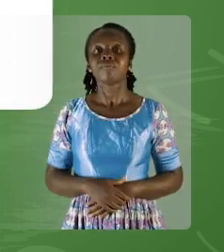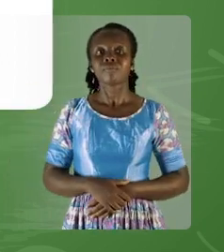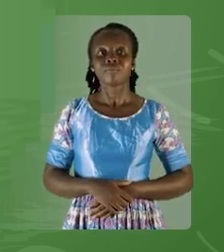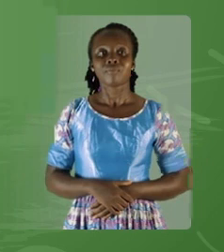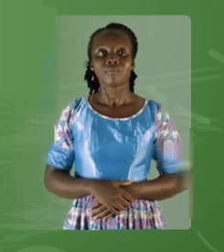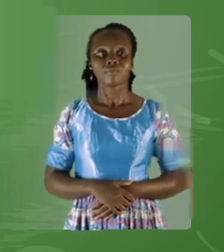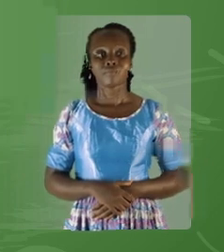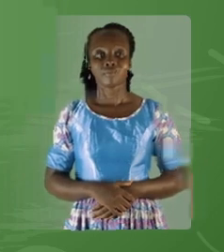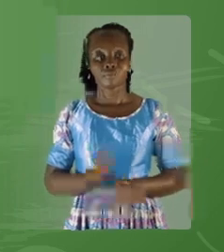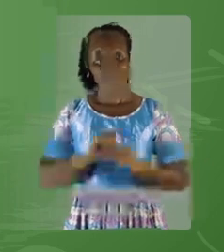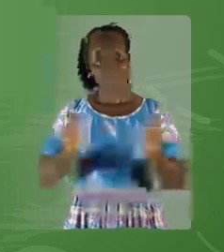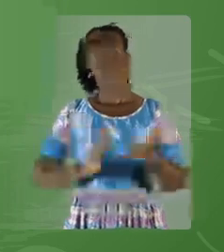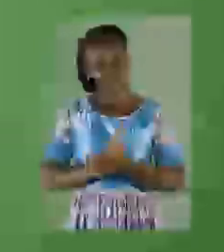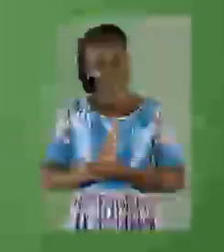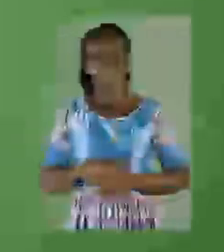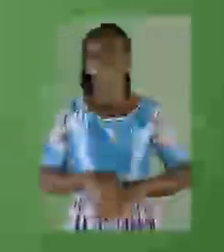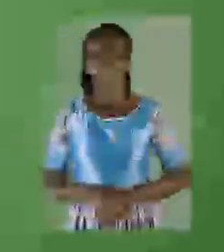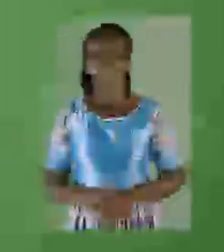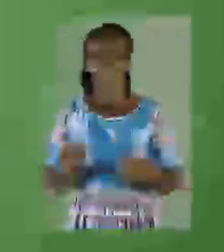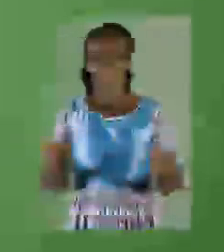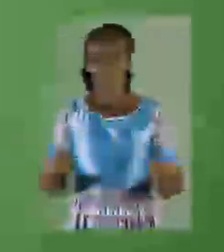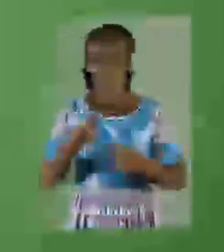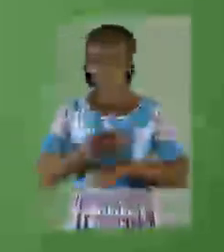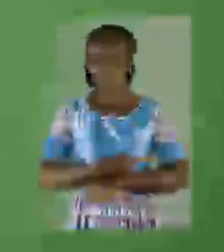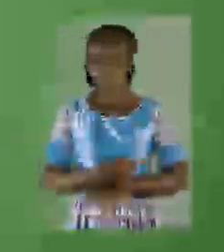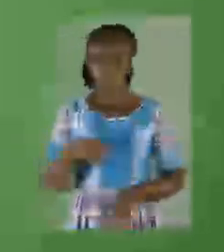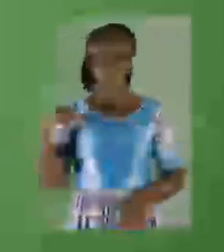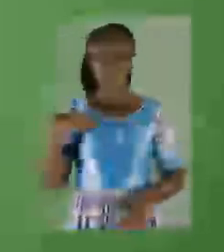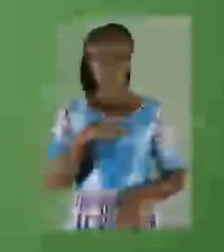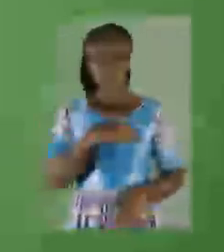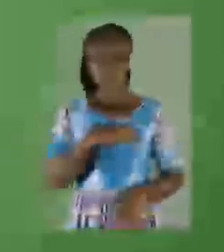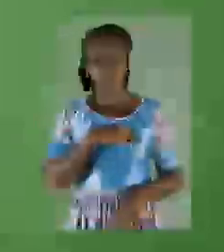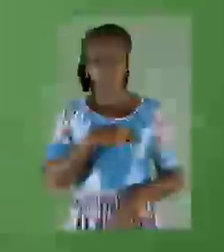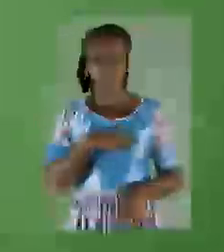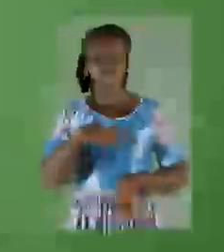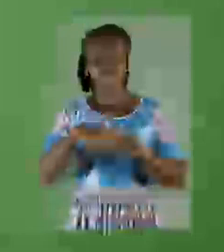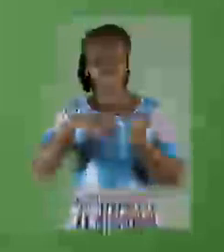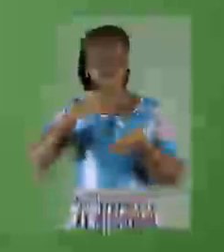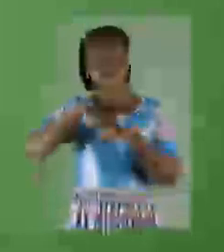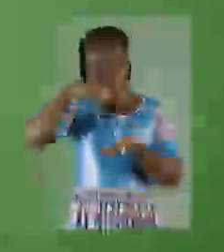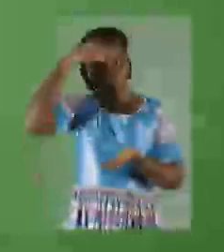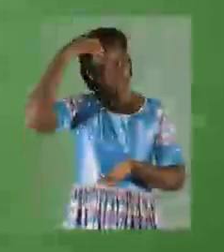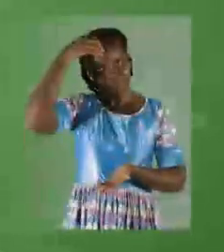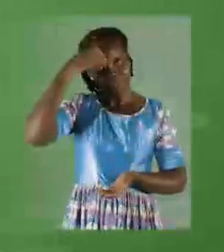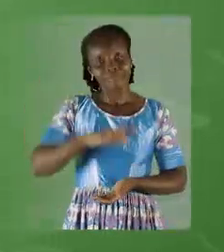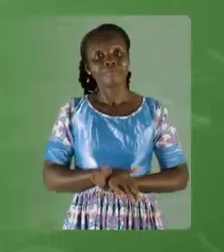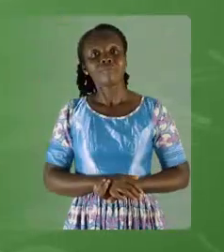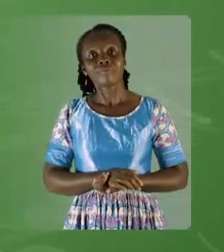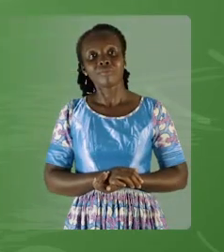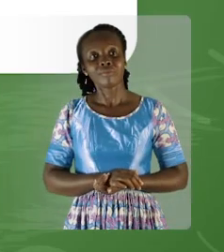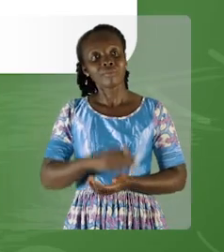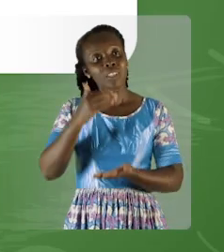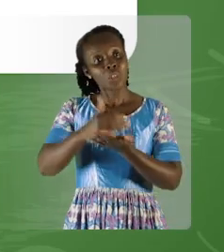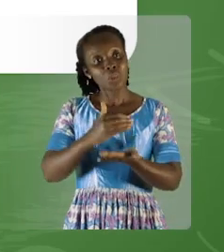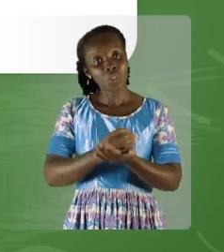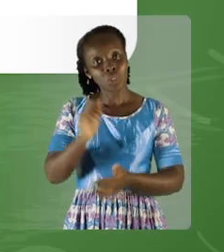santé. Donc, très bien, aujourd'hui, nous allons voir la leçon 10 qui